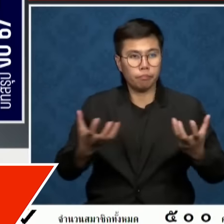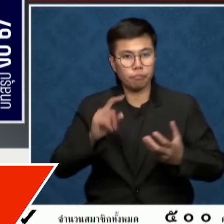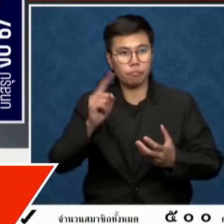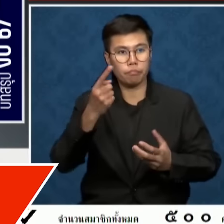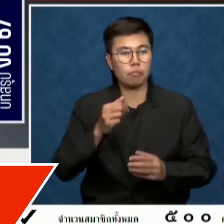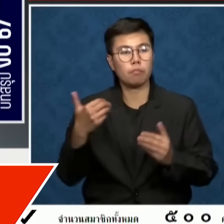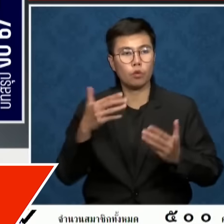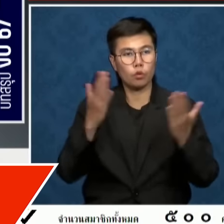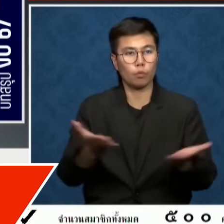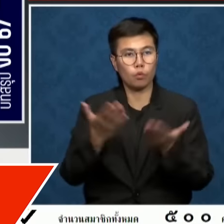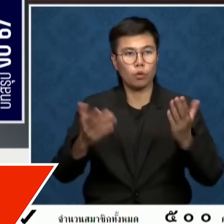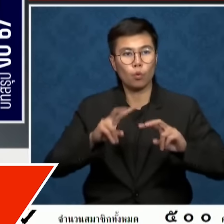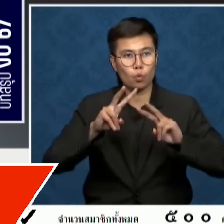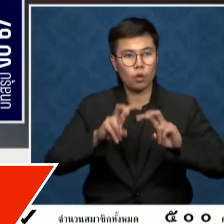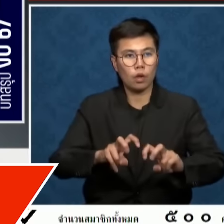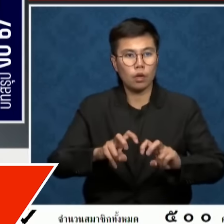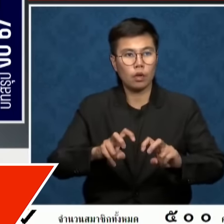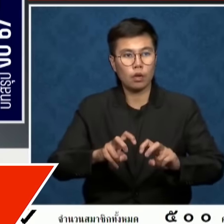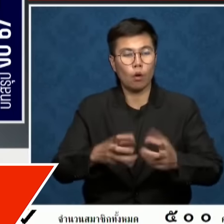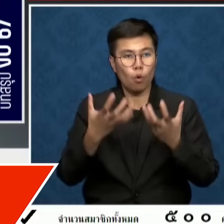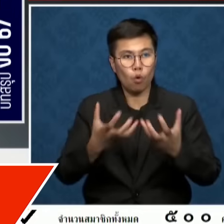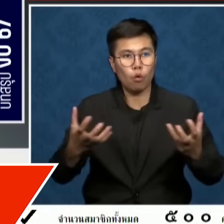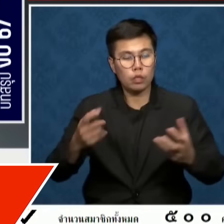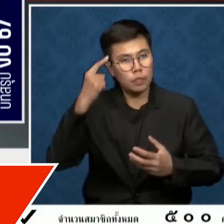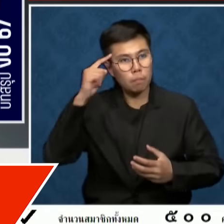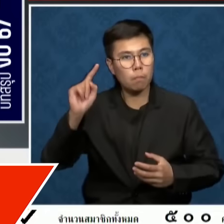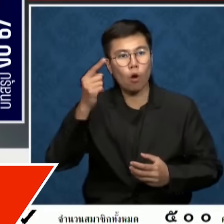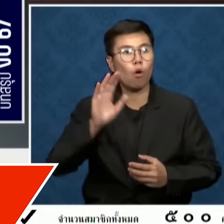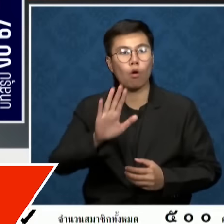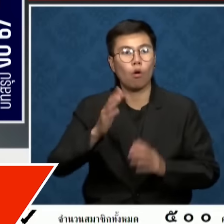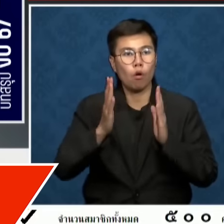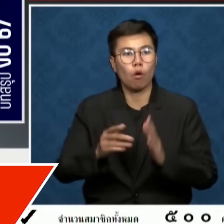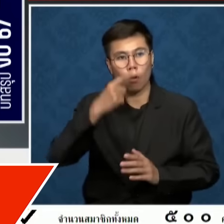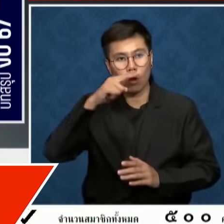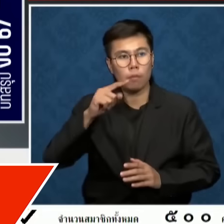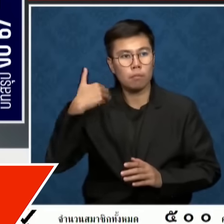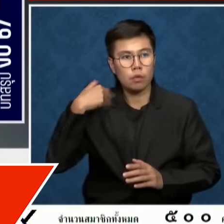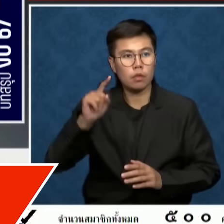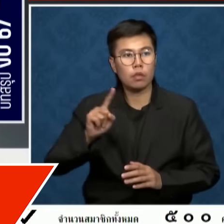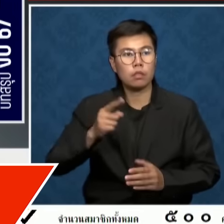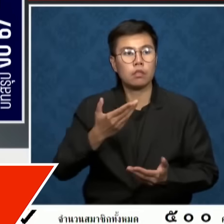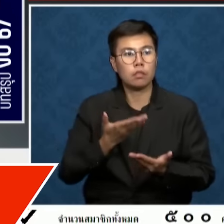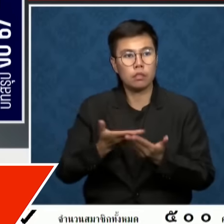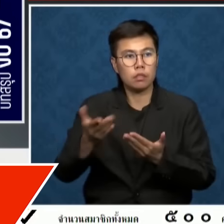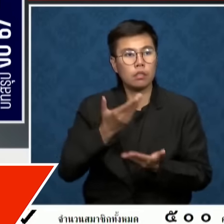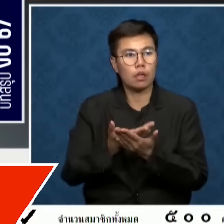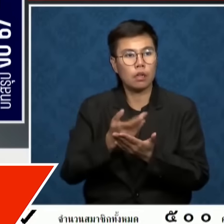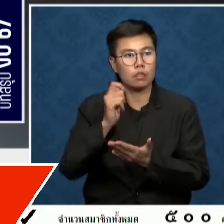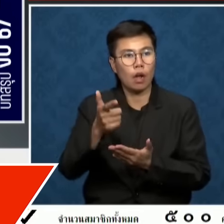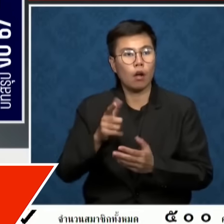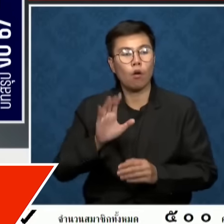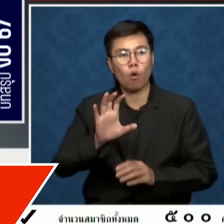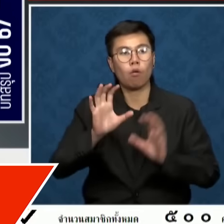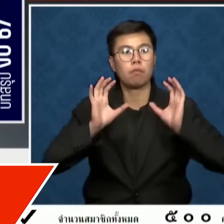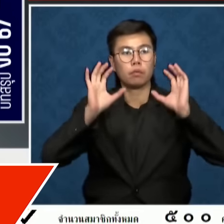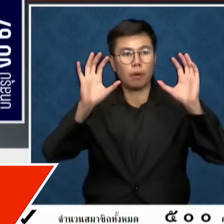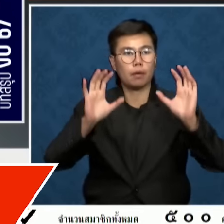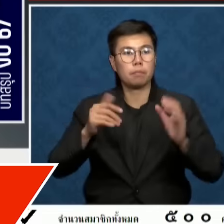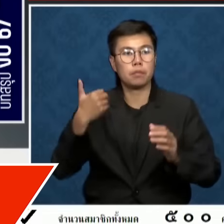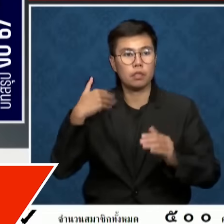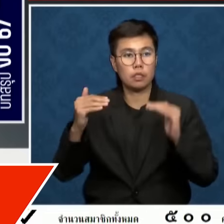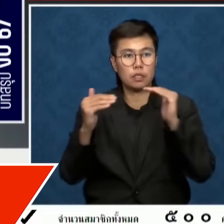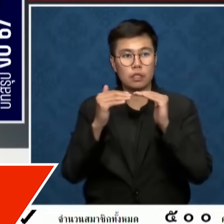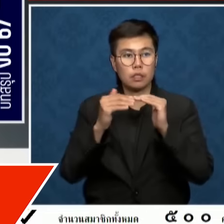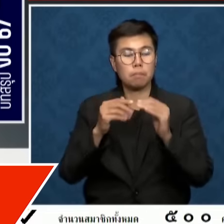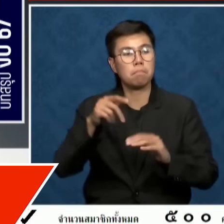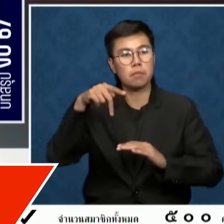วิจัยและนวัตกรรมของคนไยค่ะโดยการใช้คนไก่จดซื้อจัดจ้างของภาครรัฐและให้สิทธิ